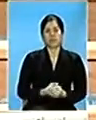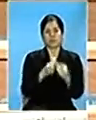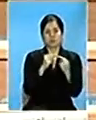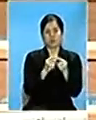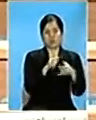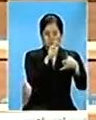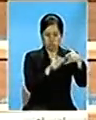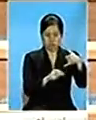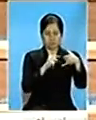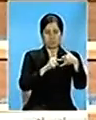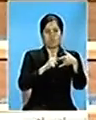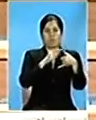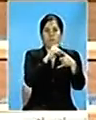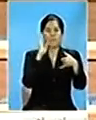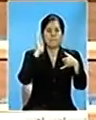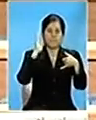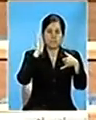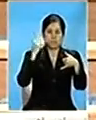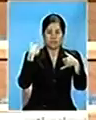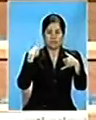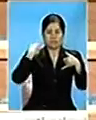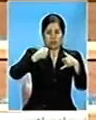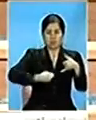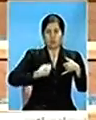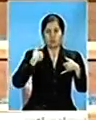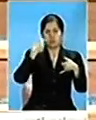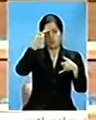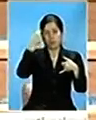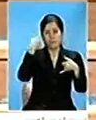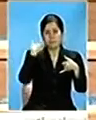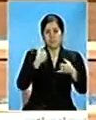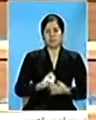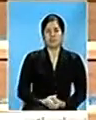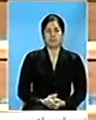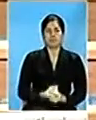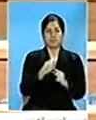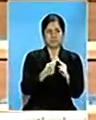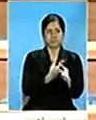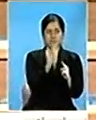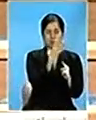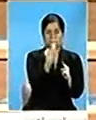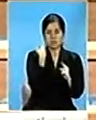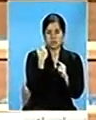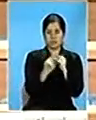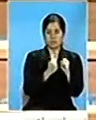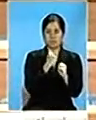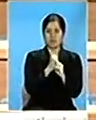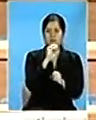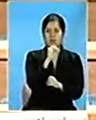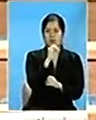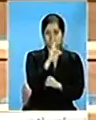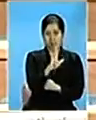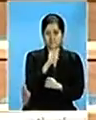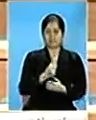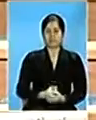ายชุดดำในเหตุการณ์ความไม่สงบเดือนเมษาพฤษภา2553ขึ้นมาพิจารณาท่